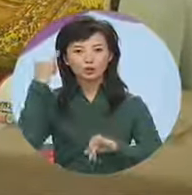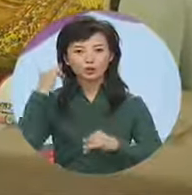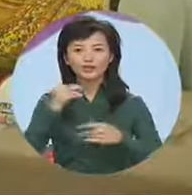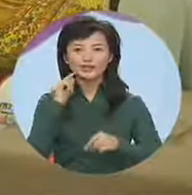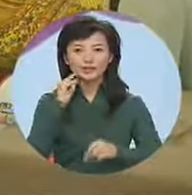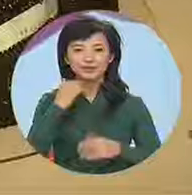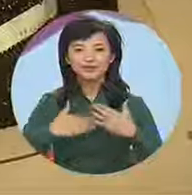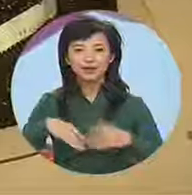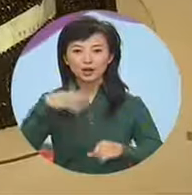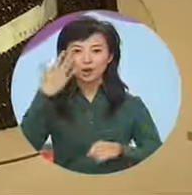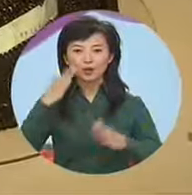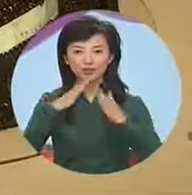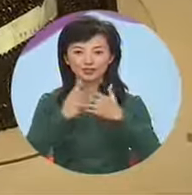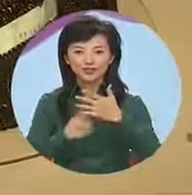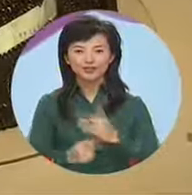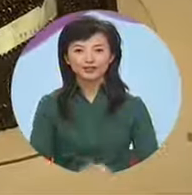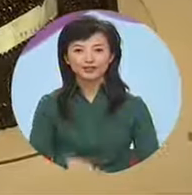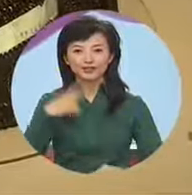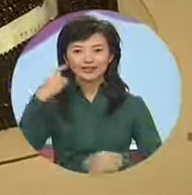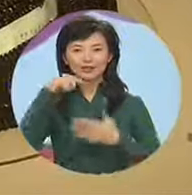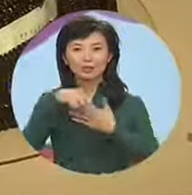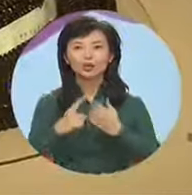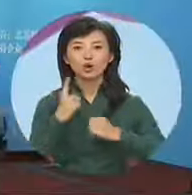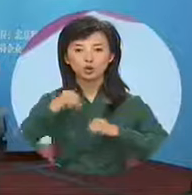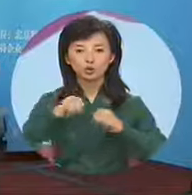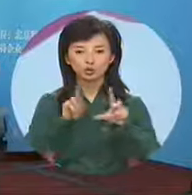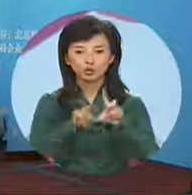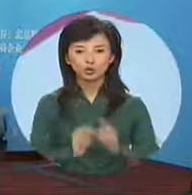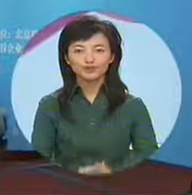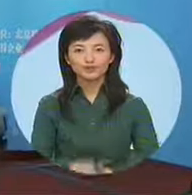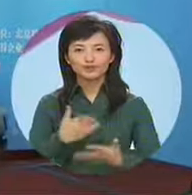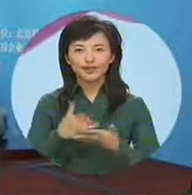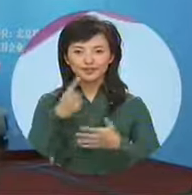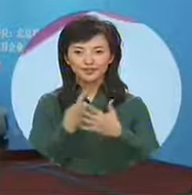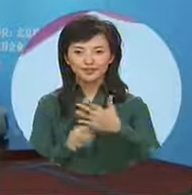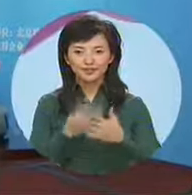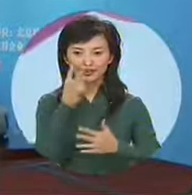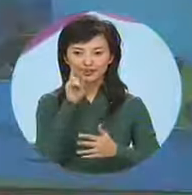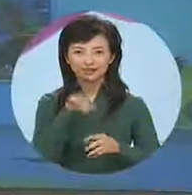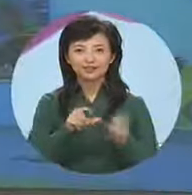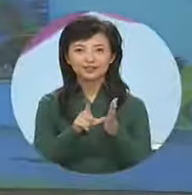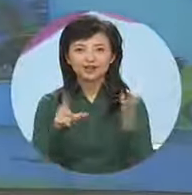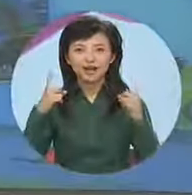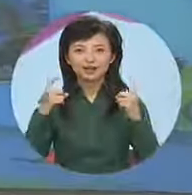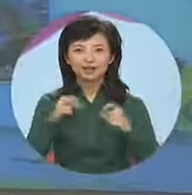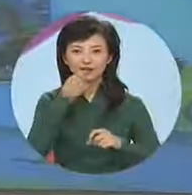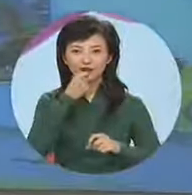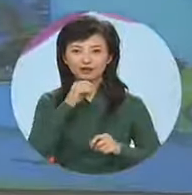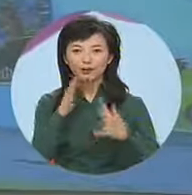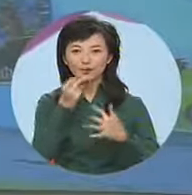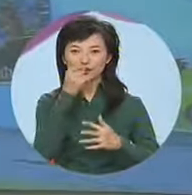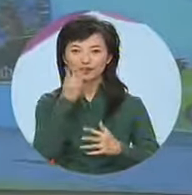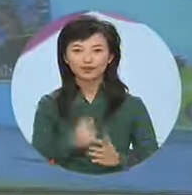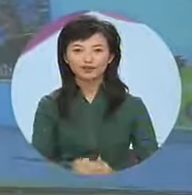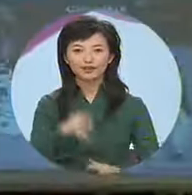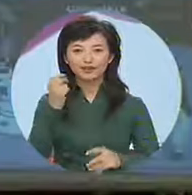体验馆等五个室内场馆区和两个室外活动区组成游客可以在这里欣赏巧克力长城品尝风味美食和特色